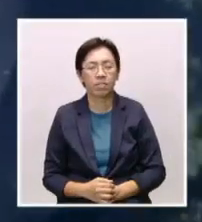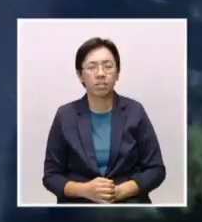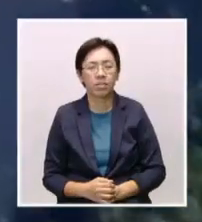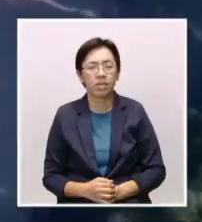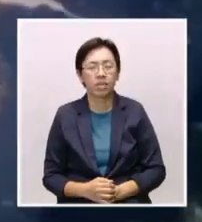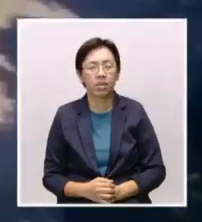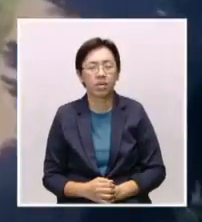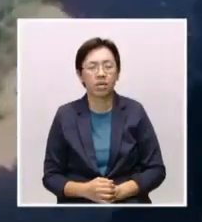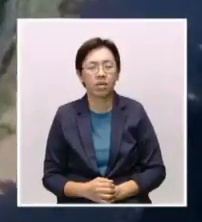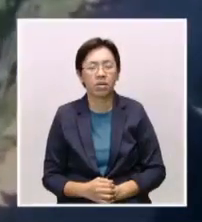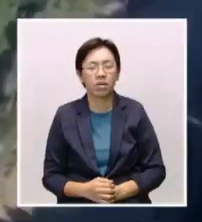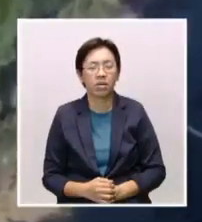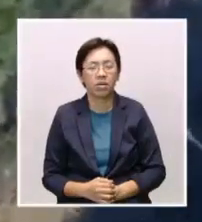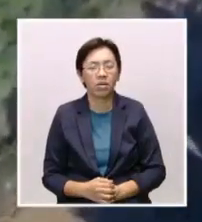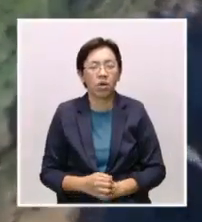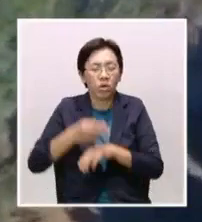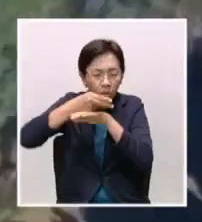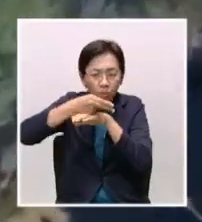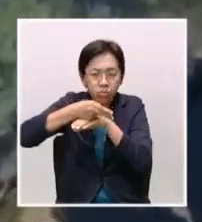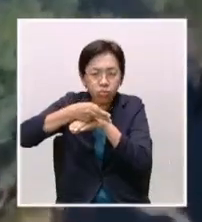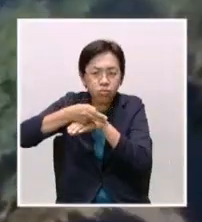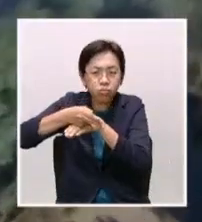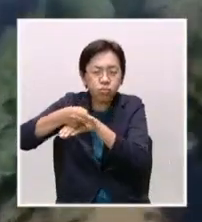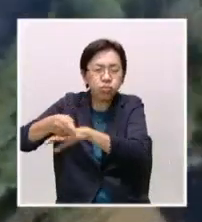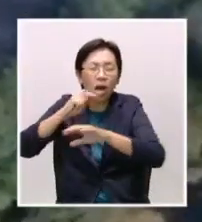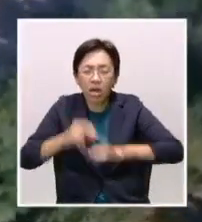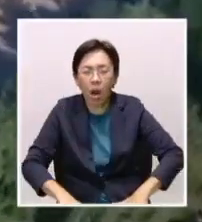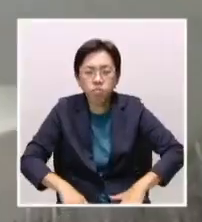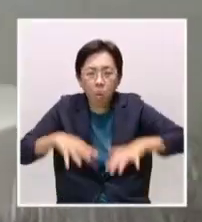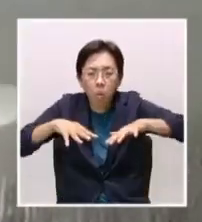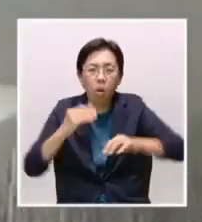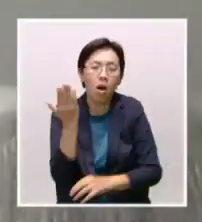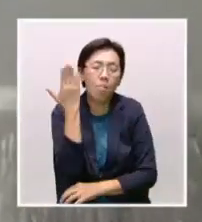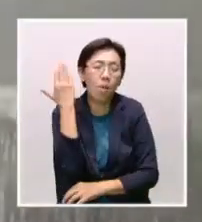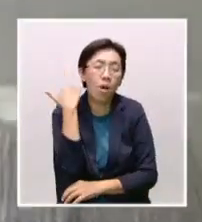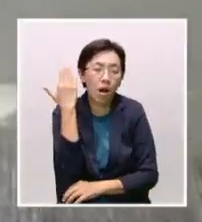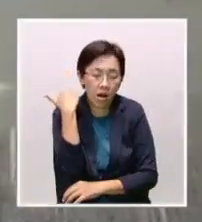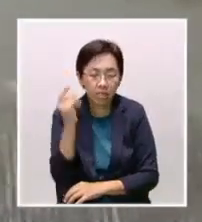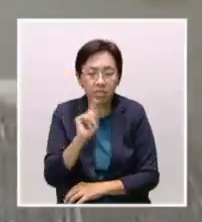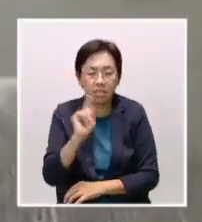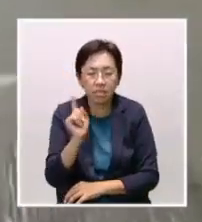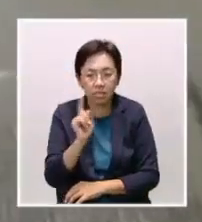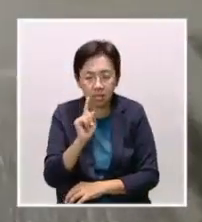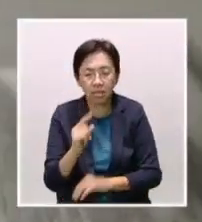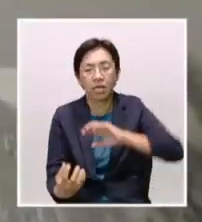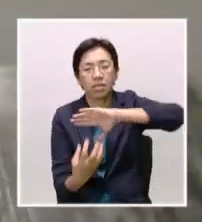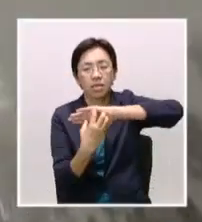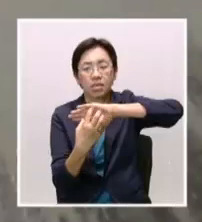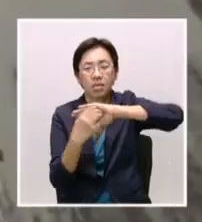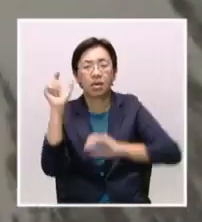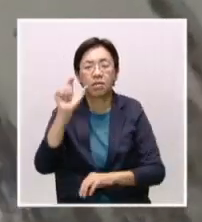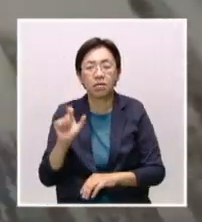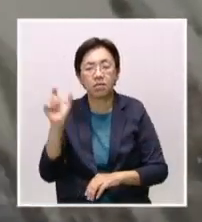เปิดภาพถ่ายทางอากาศจากสภาพน้ำท่วมฉับพลันล่าสุดเมื่อวานนี้นะคะในภูมิภาคมาเชทางตอนกลางของอิต